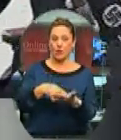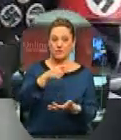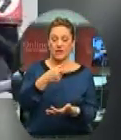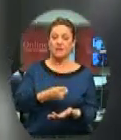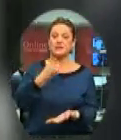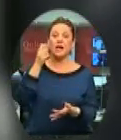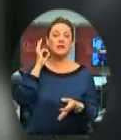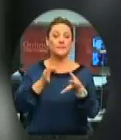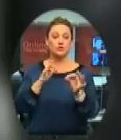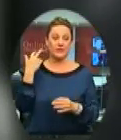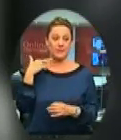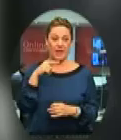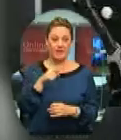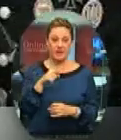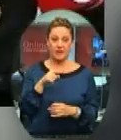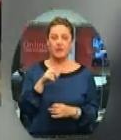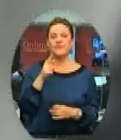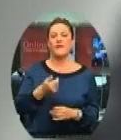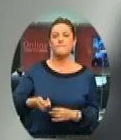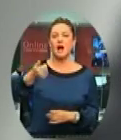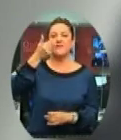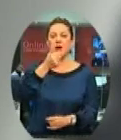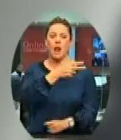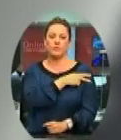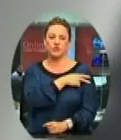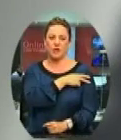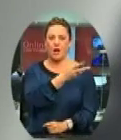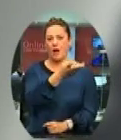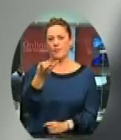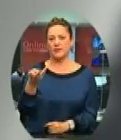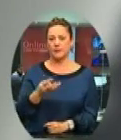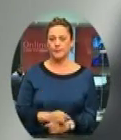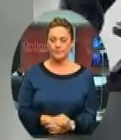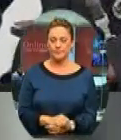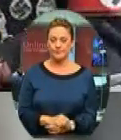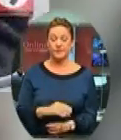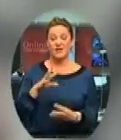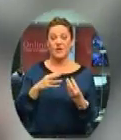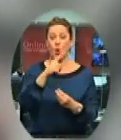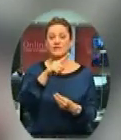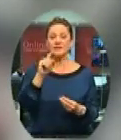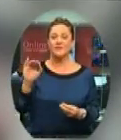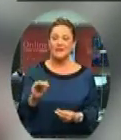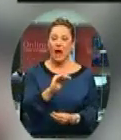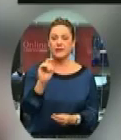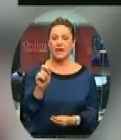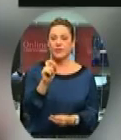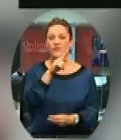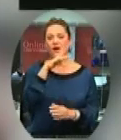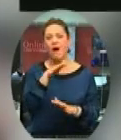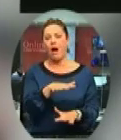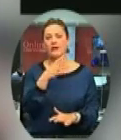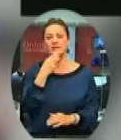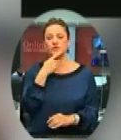המשפטים ציפי ליבני ומקל המשטרה יוחנן דנינו כל זה תחת הכתוב האנטישמים שמתנגדים